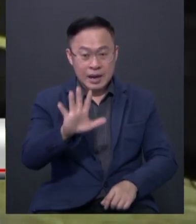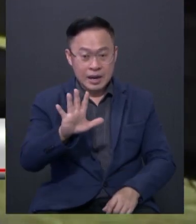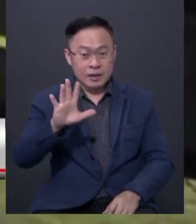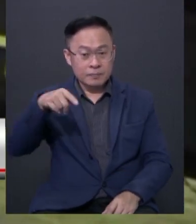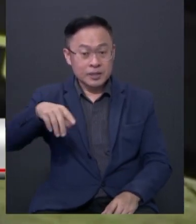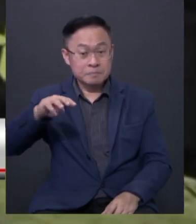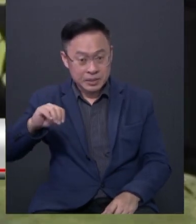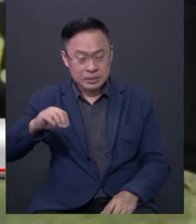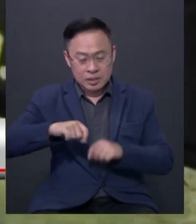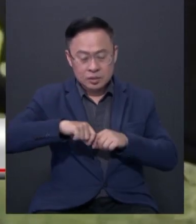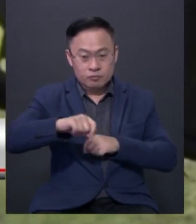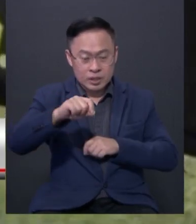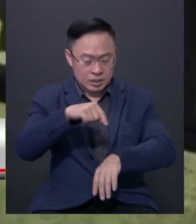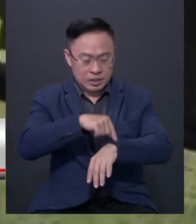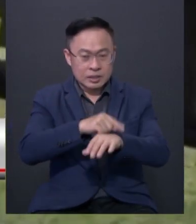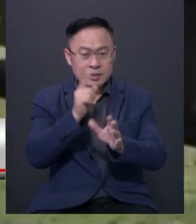ไป37นาที